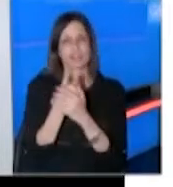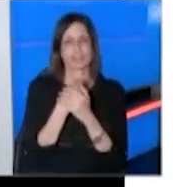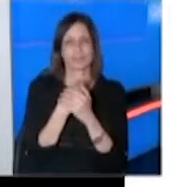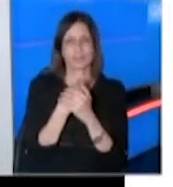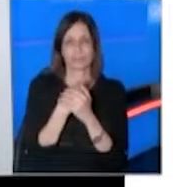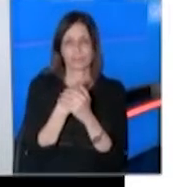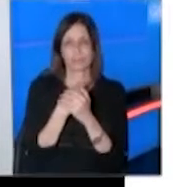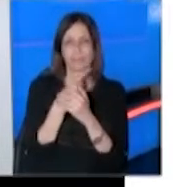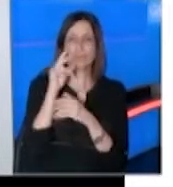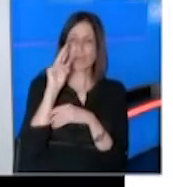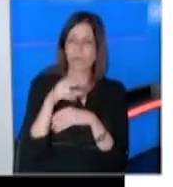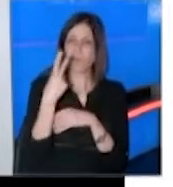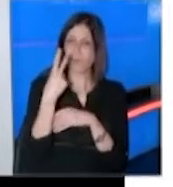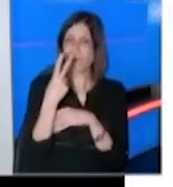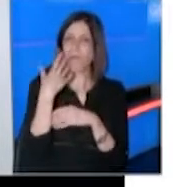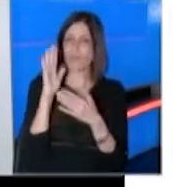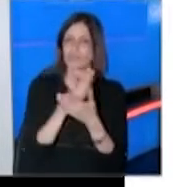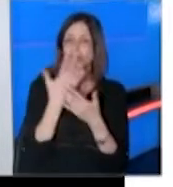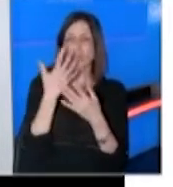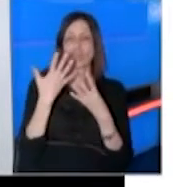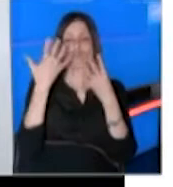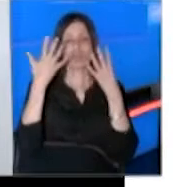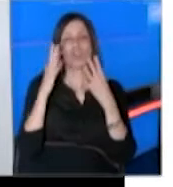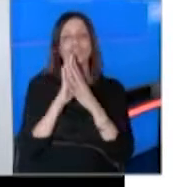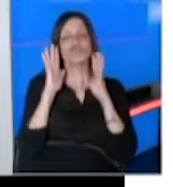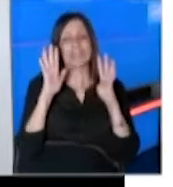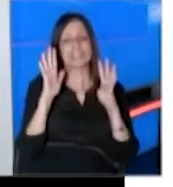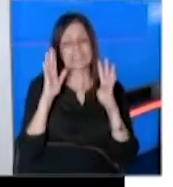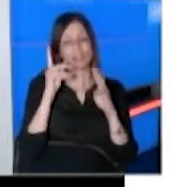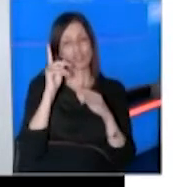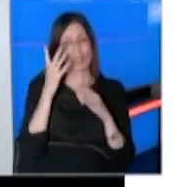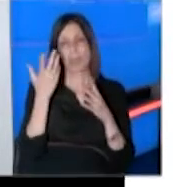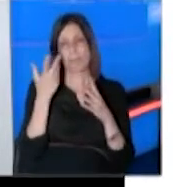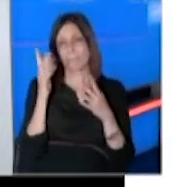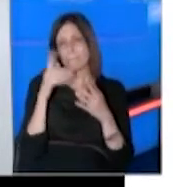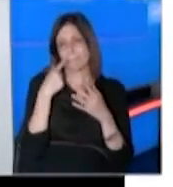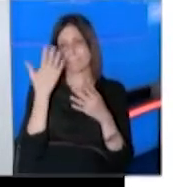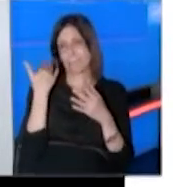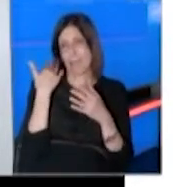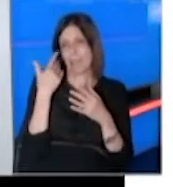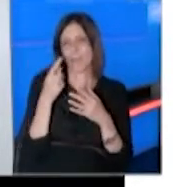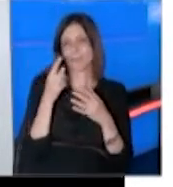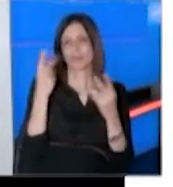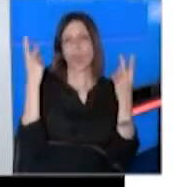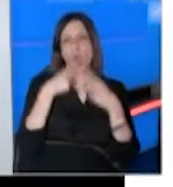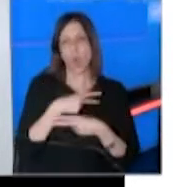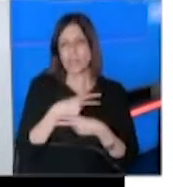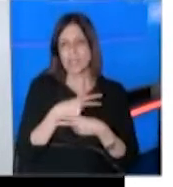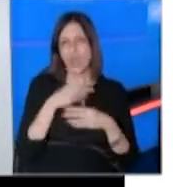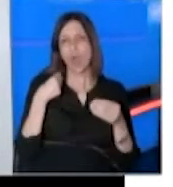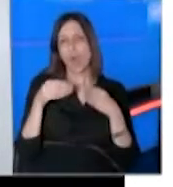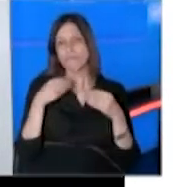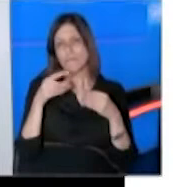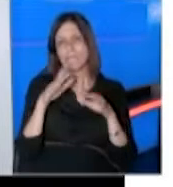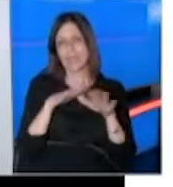ואחרים. 2002 ניתנה פסיקה לפני 19 שנה. מה היה עד הבגץ? אנחנו רואים ככה, חוזה רופף בקרקע